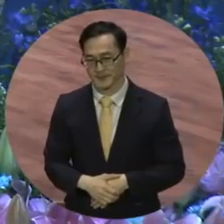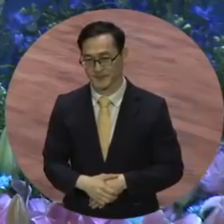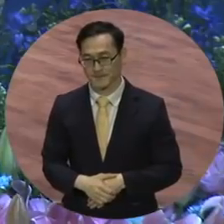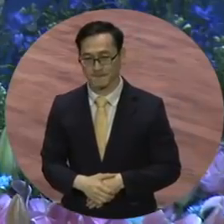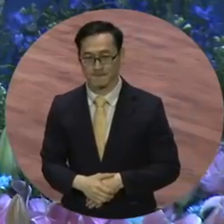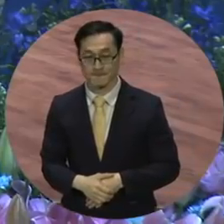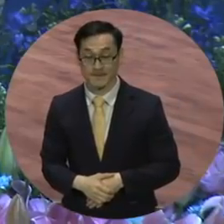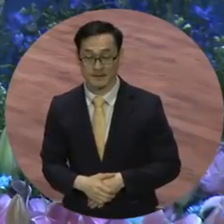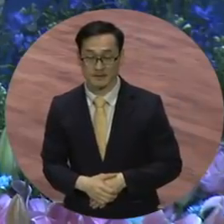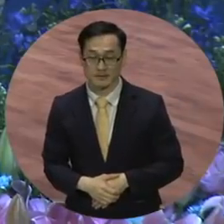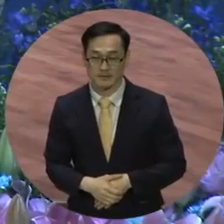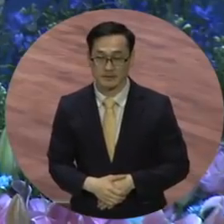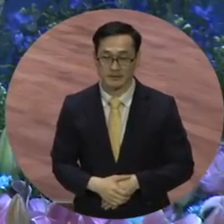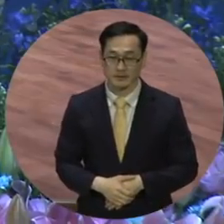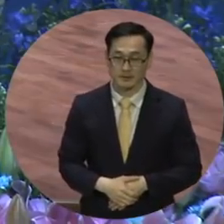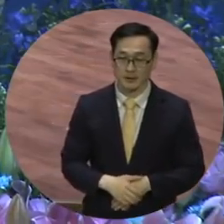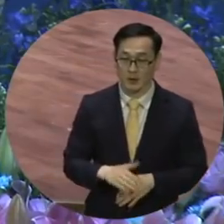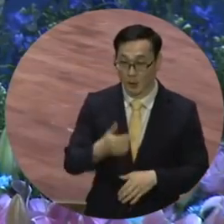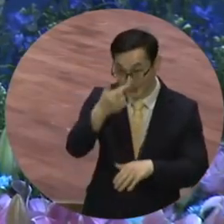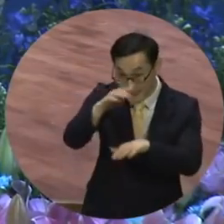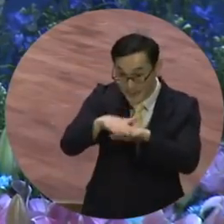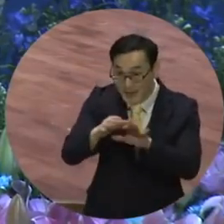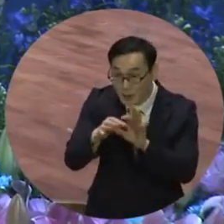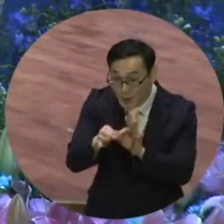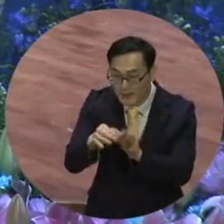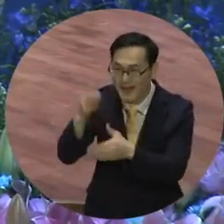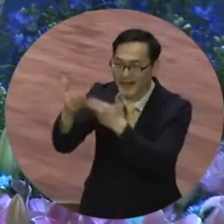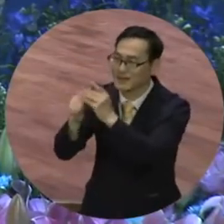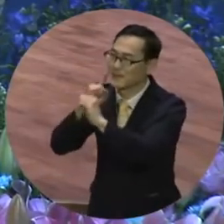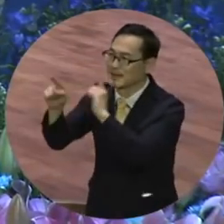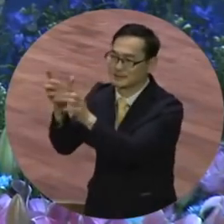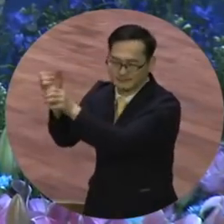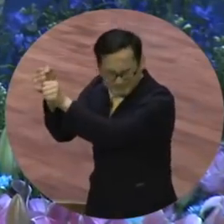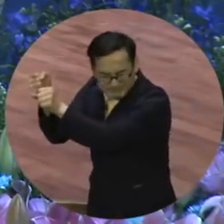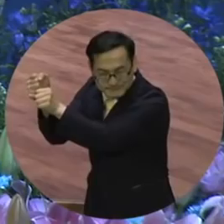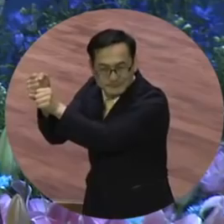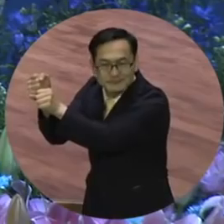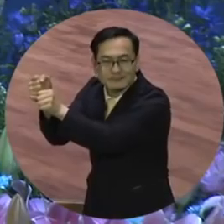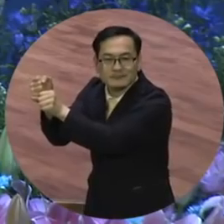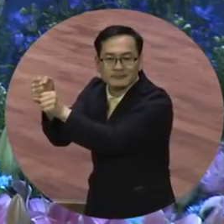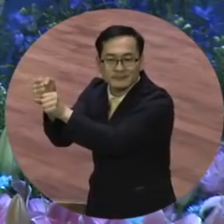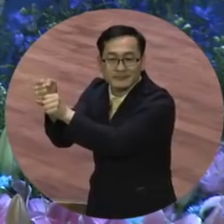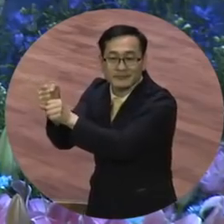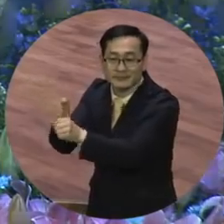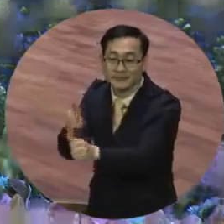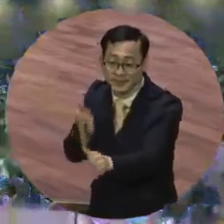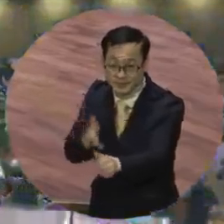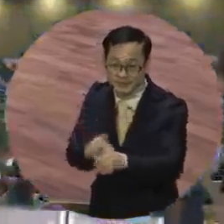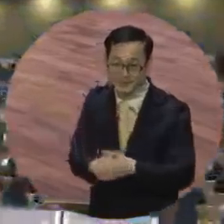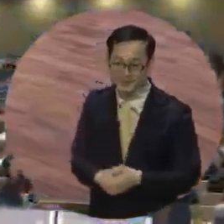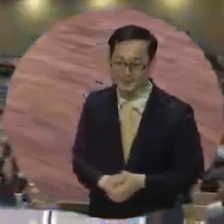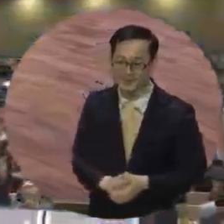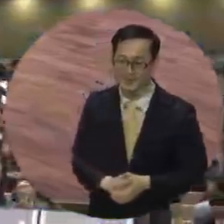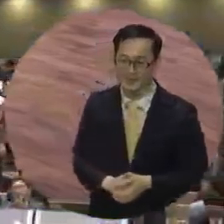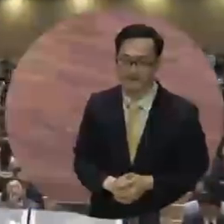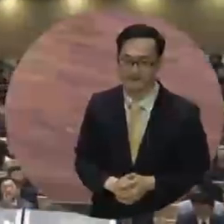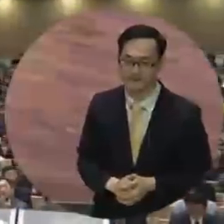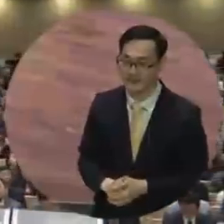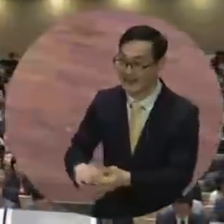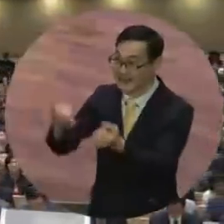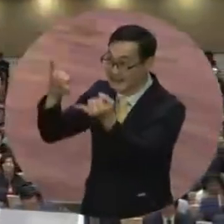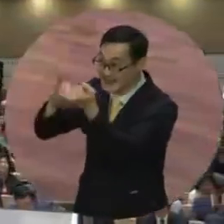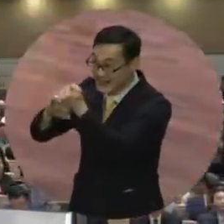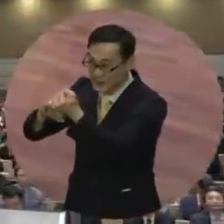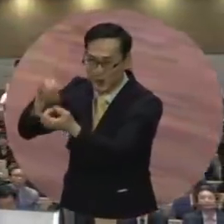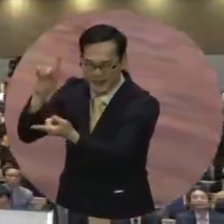여러분 예배 통해서 하나님 말씀을 잡으시기 바랍니다. 약속하신 그것을 또한 능히 이루실